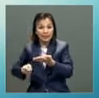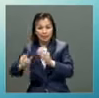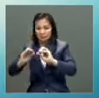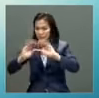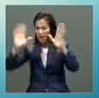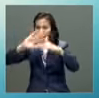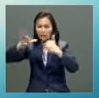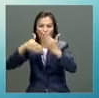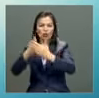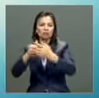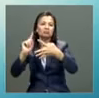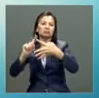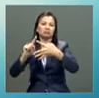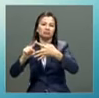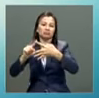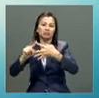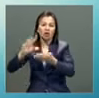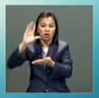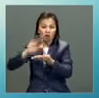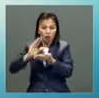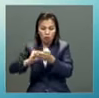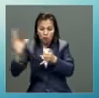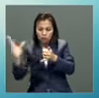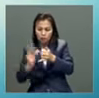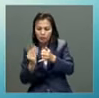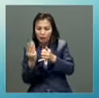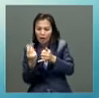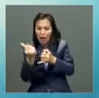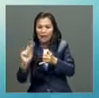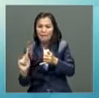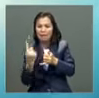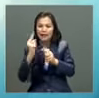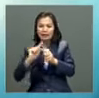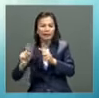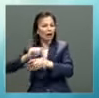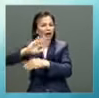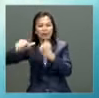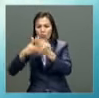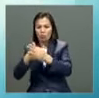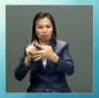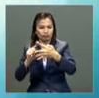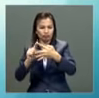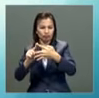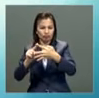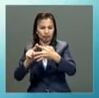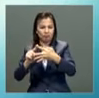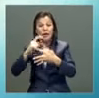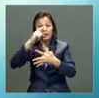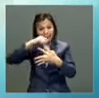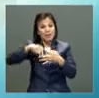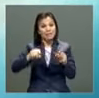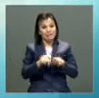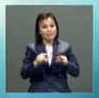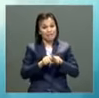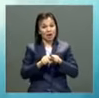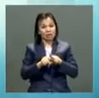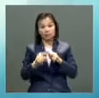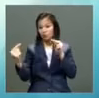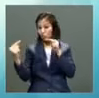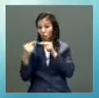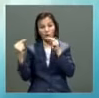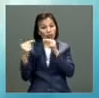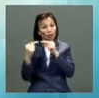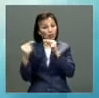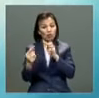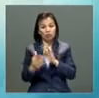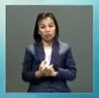ใสหมดนะครับข้อมูลของผู้ติดเชื้อโควิดรายใหม่ๆทั้งหลายเปิดหมดอันนี้เราก็ทำตรงกับเขาเลยครับเรา